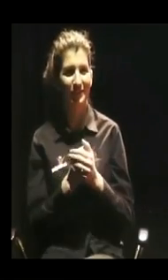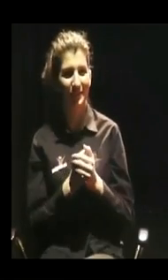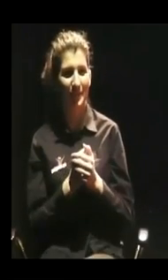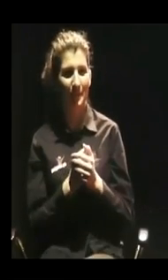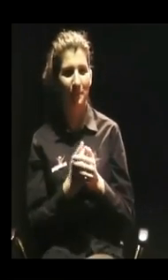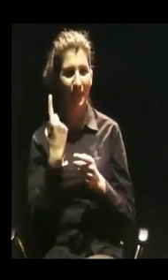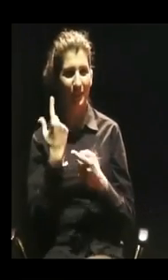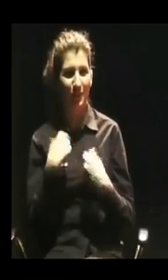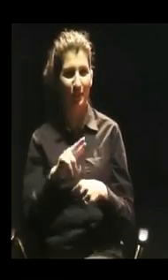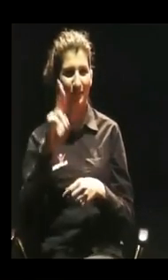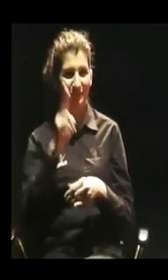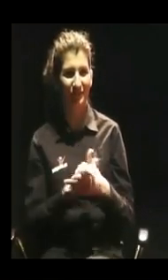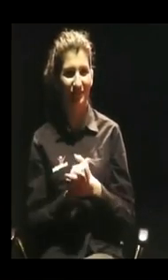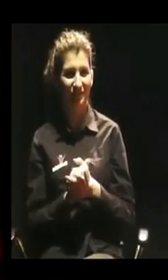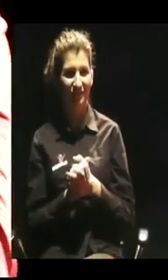Jeden.